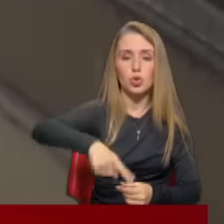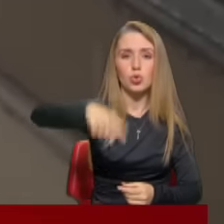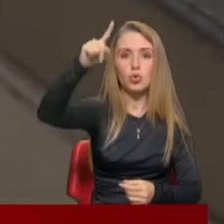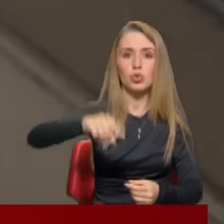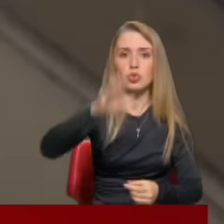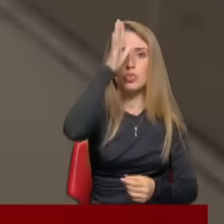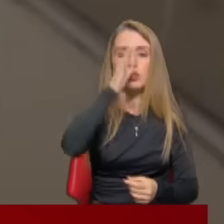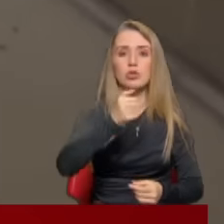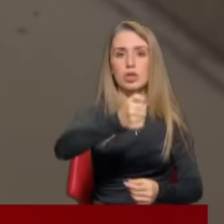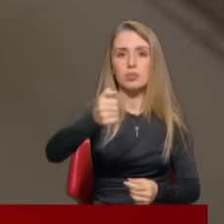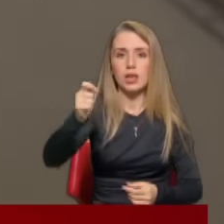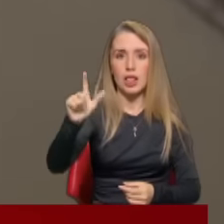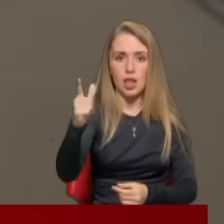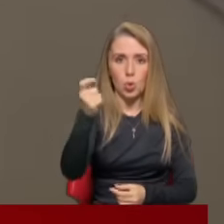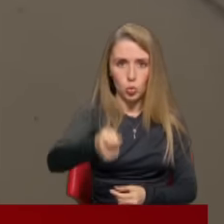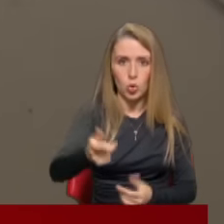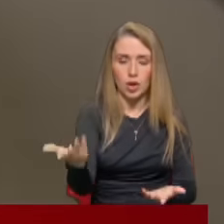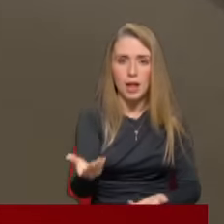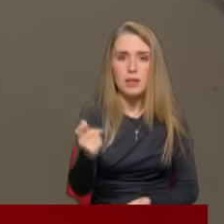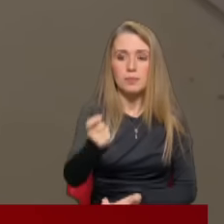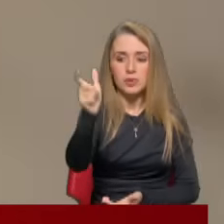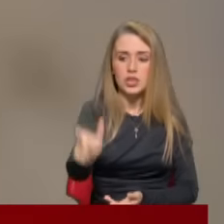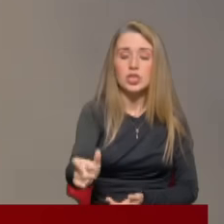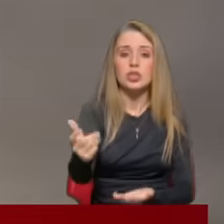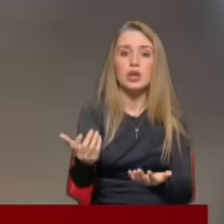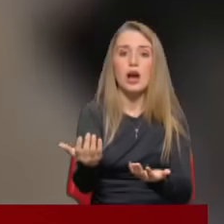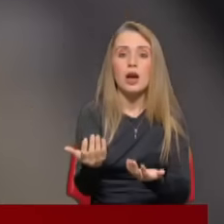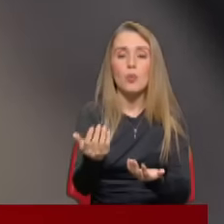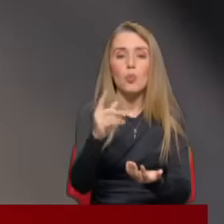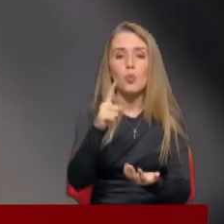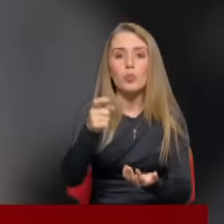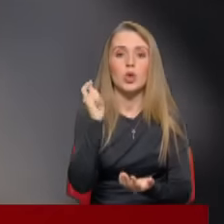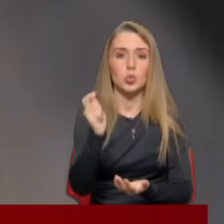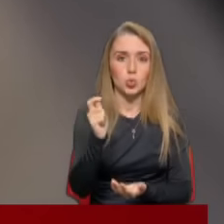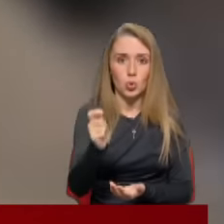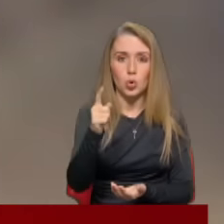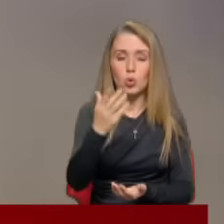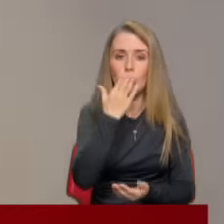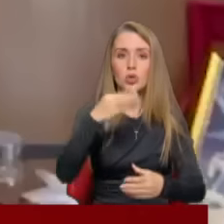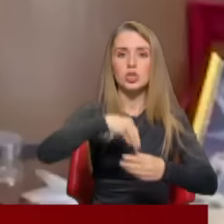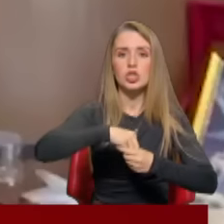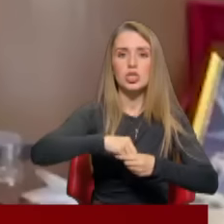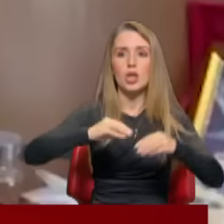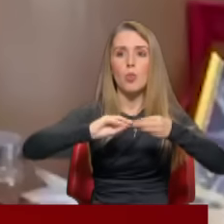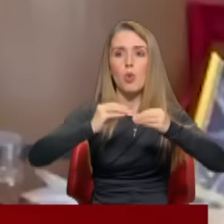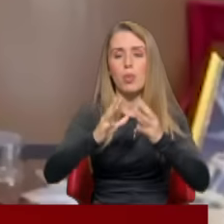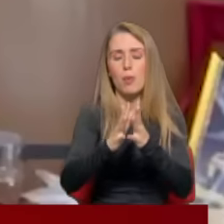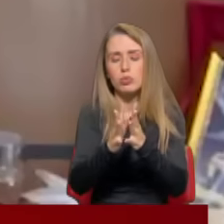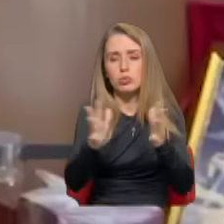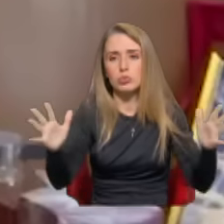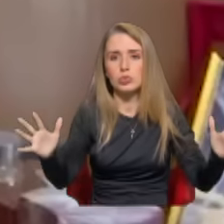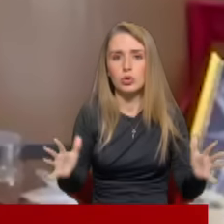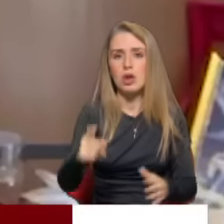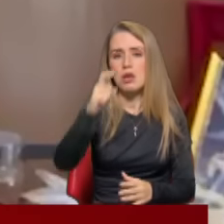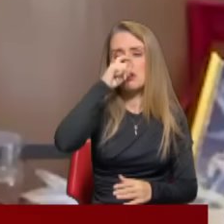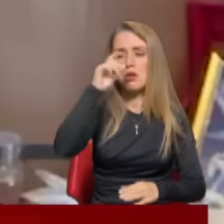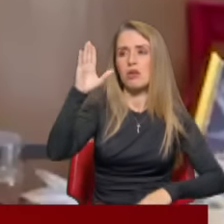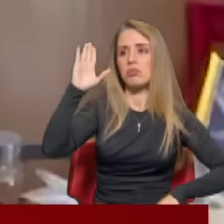566 lira veriyor. Haliyle personel de bulunamıyor. Okullarda hijyen krizi sürüyor. Siz saraylarda saltanat